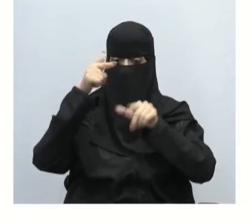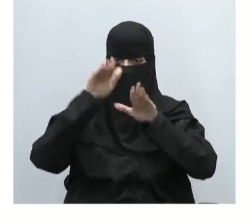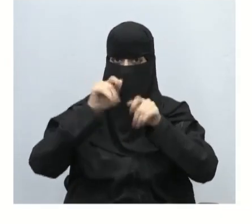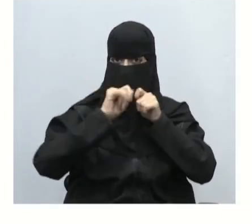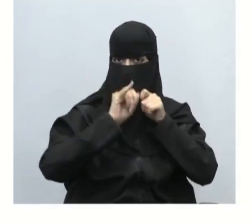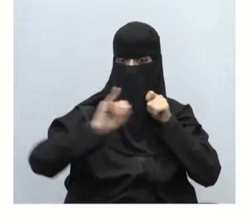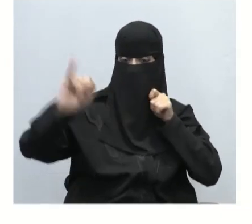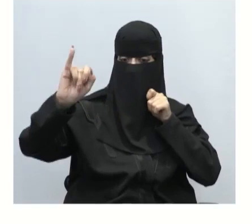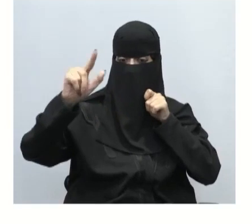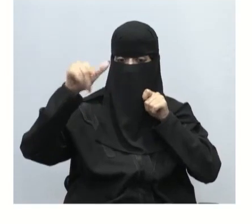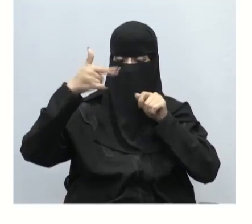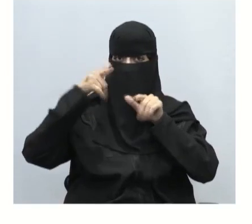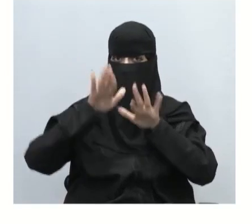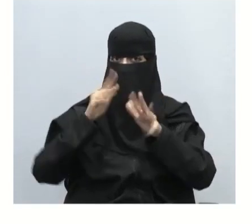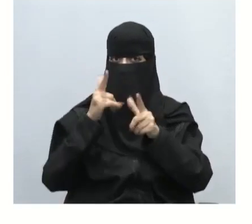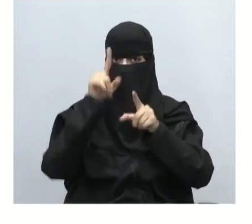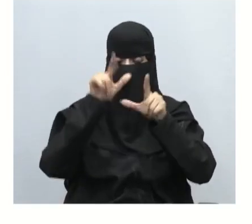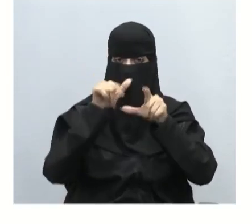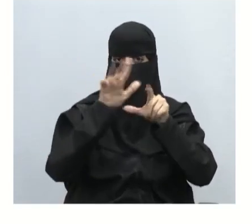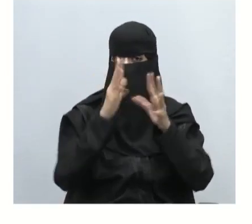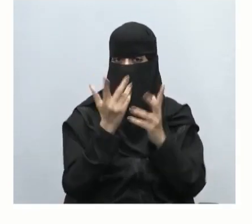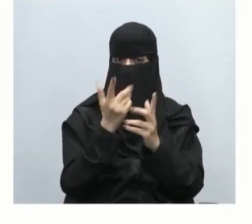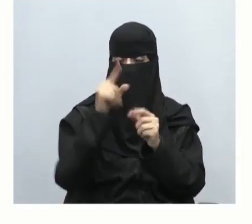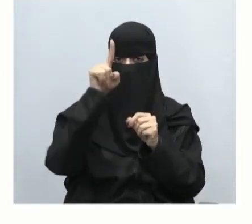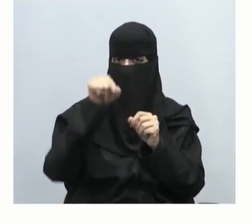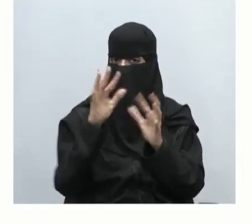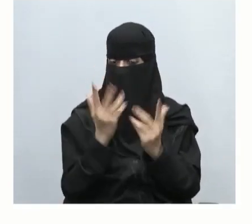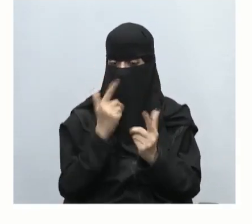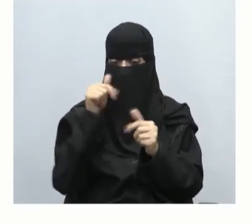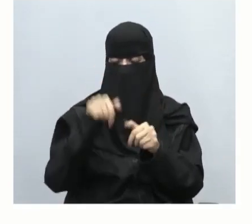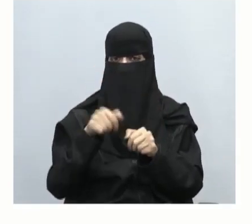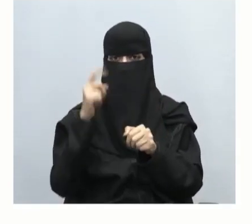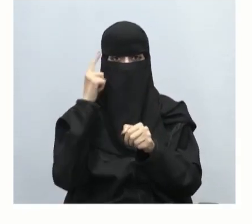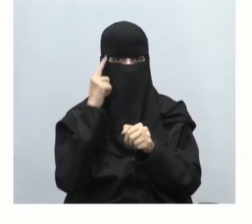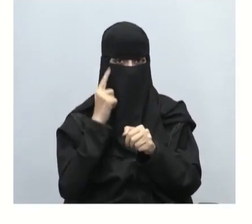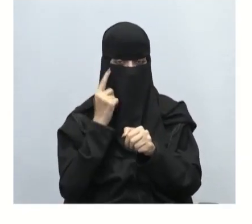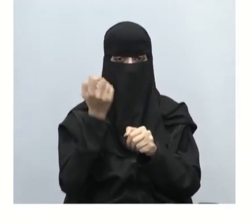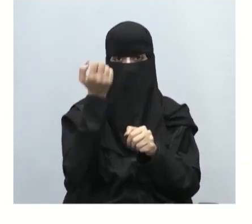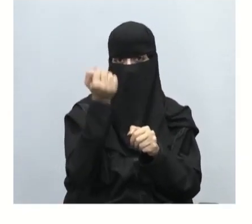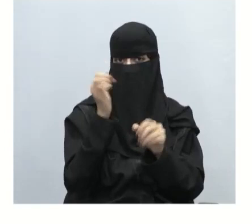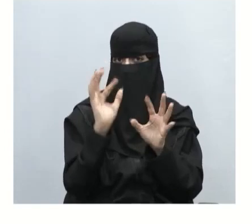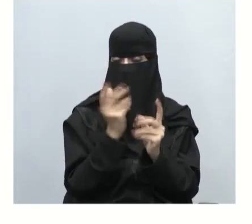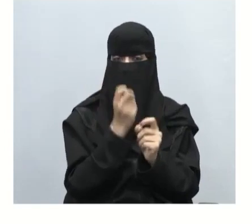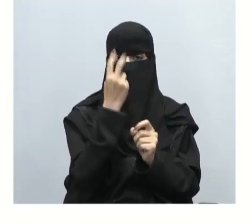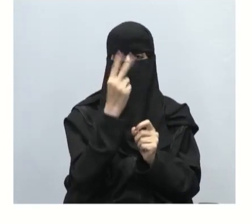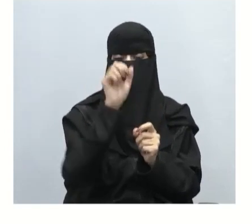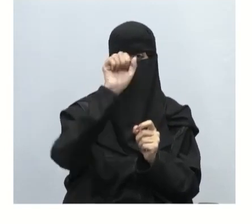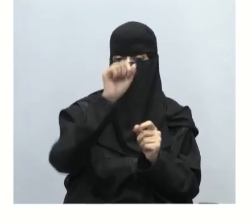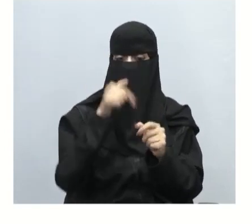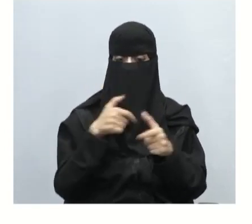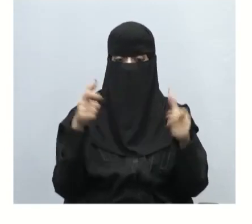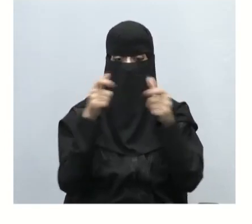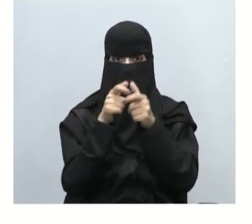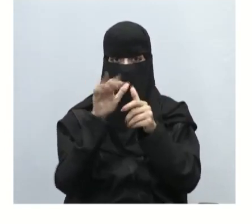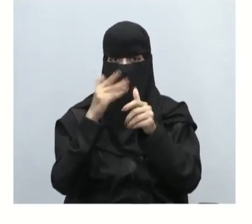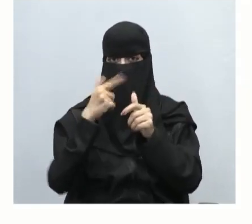كما ظللناها باللون الاخضر هنا اذا سوف تصبح ماذا 2 ص اذا المجموع